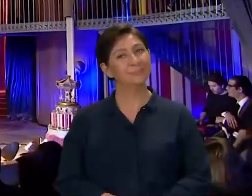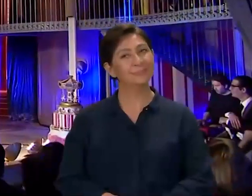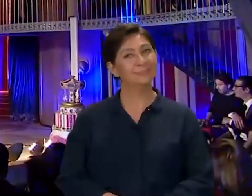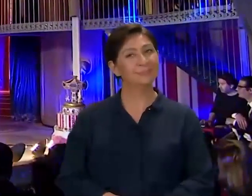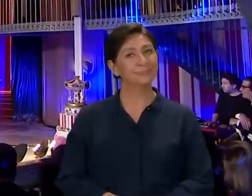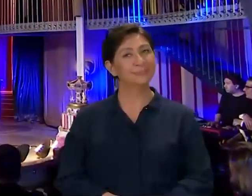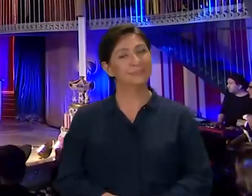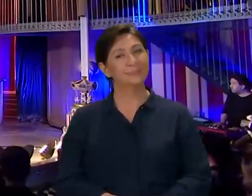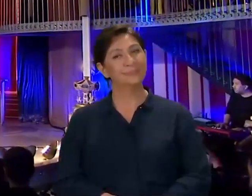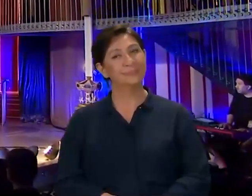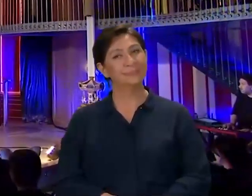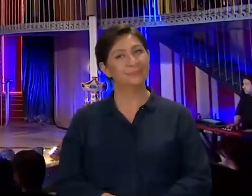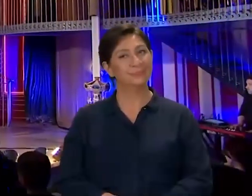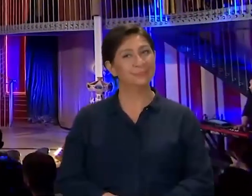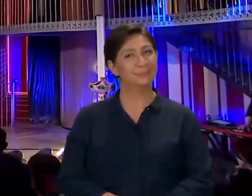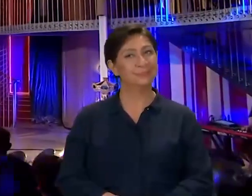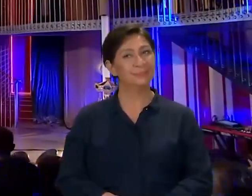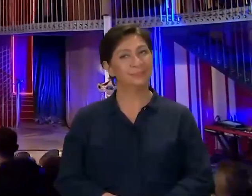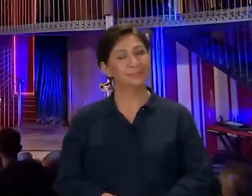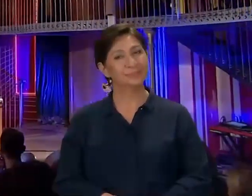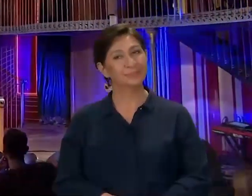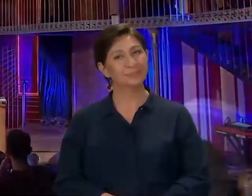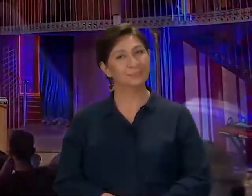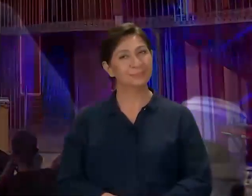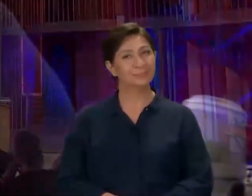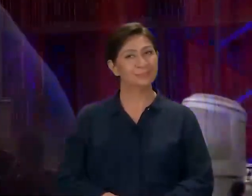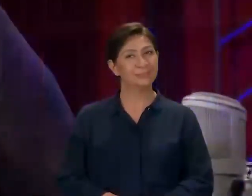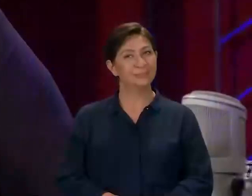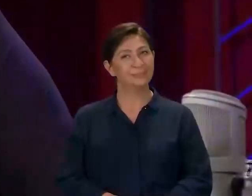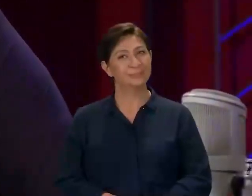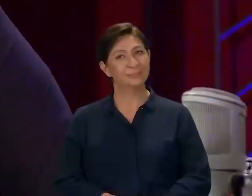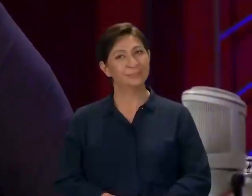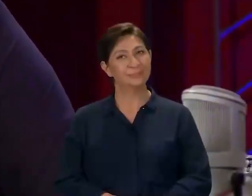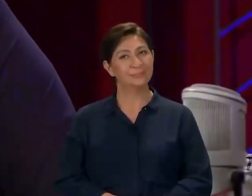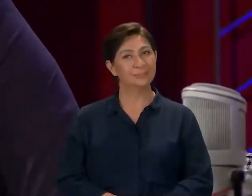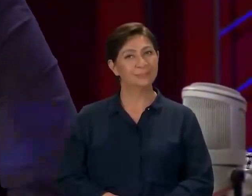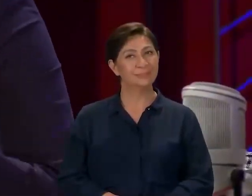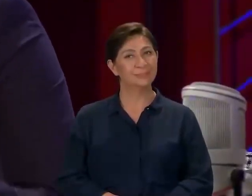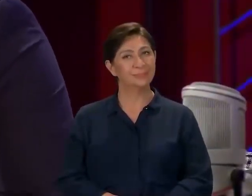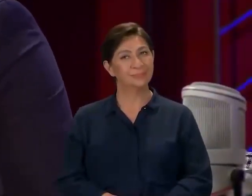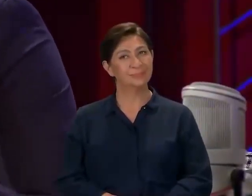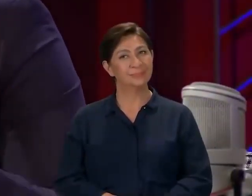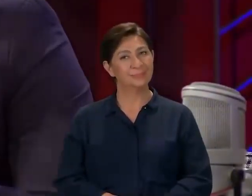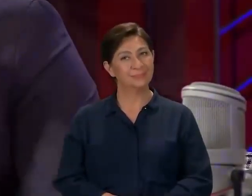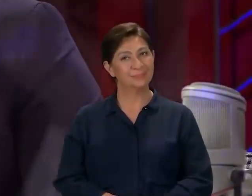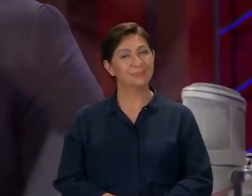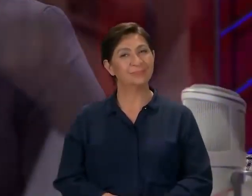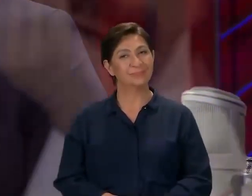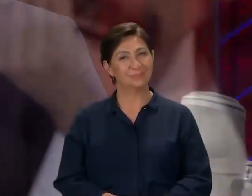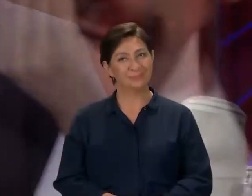καλύτερα αν θες να περιμένεις Δεν